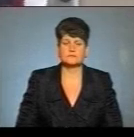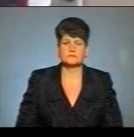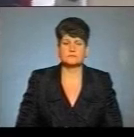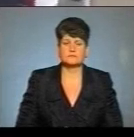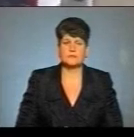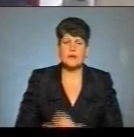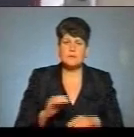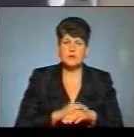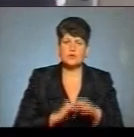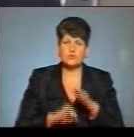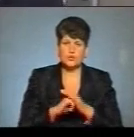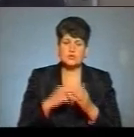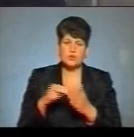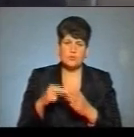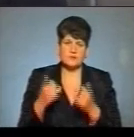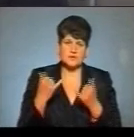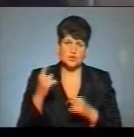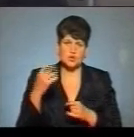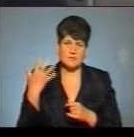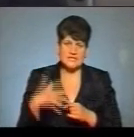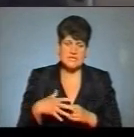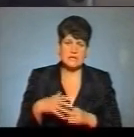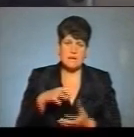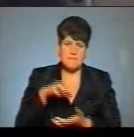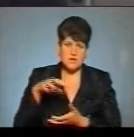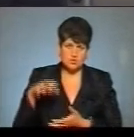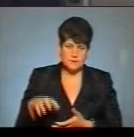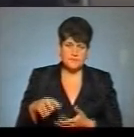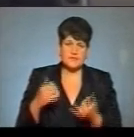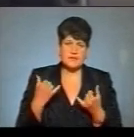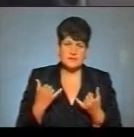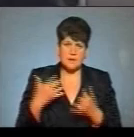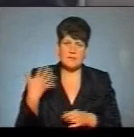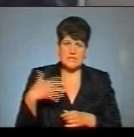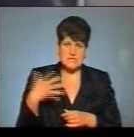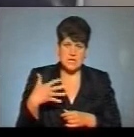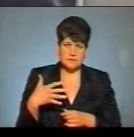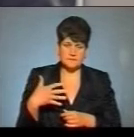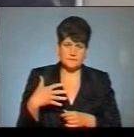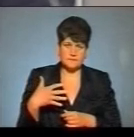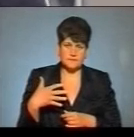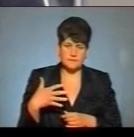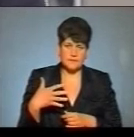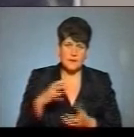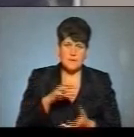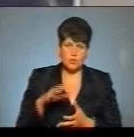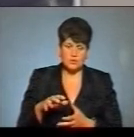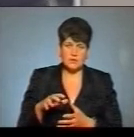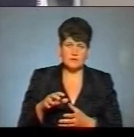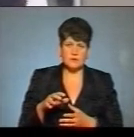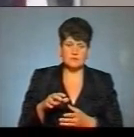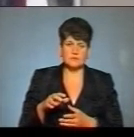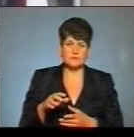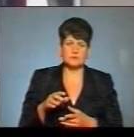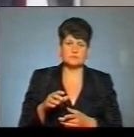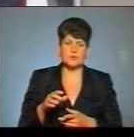Благодійний фонд закупив зараз 150 пасок, зараз 50 пакунків ковбаси.